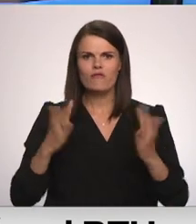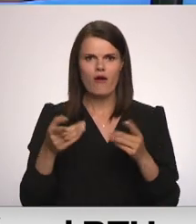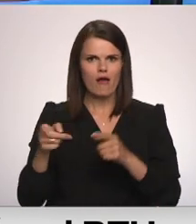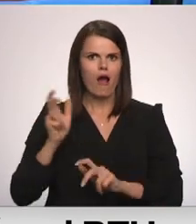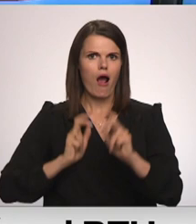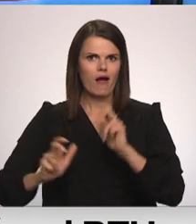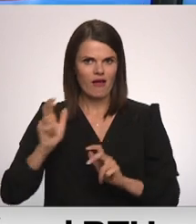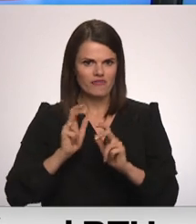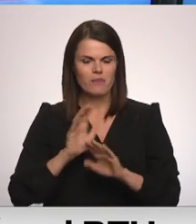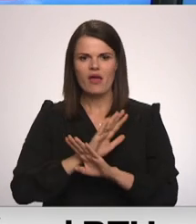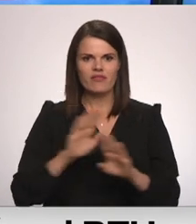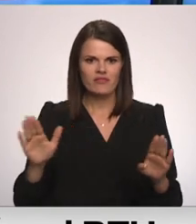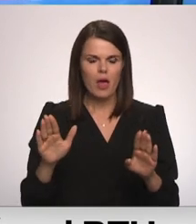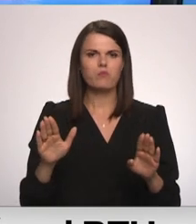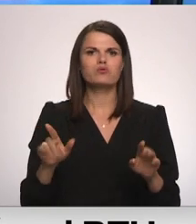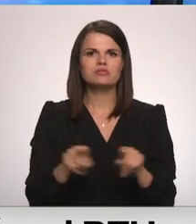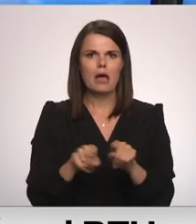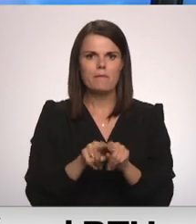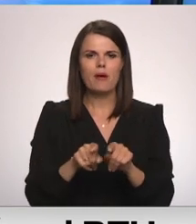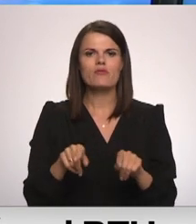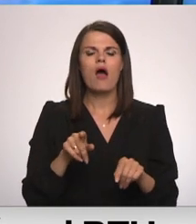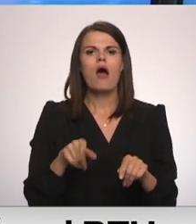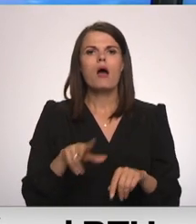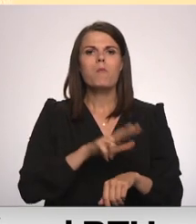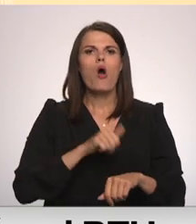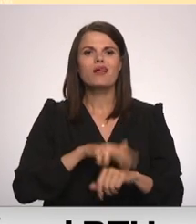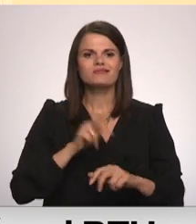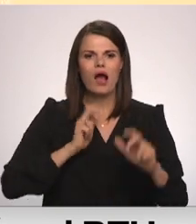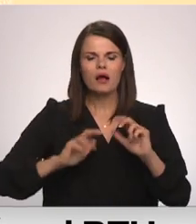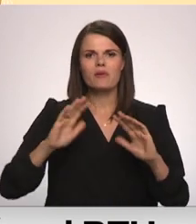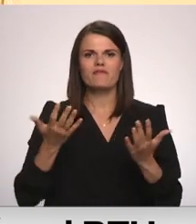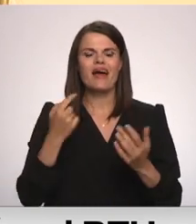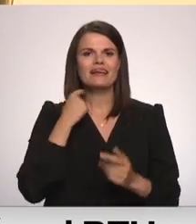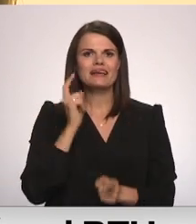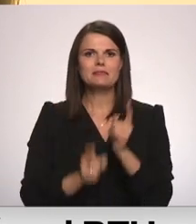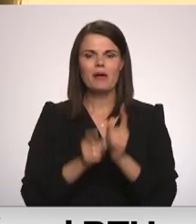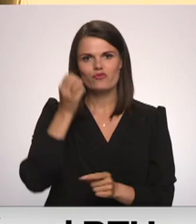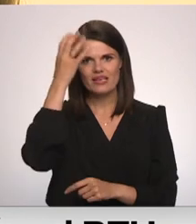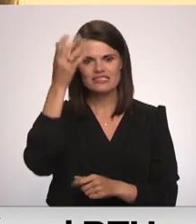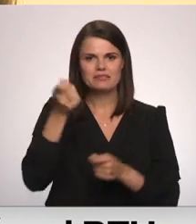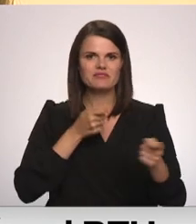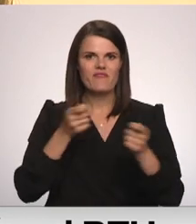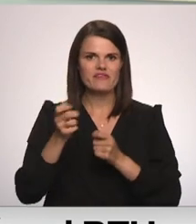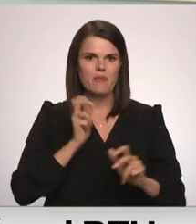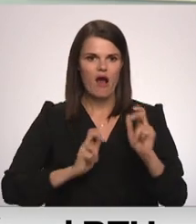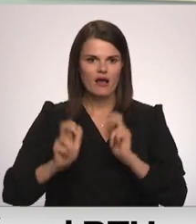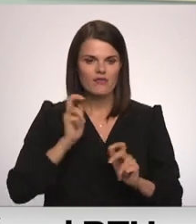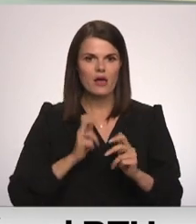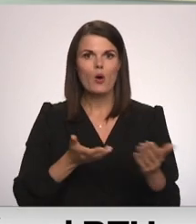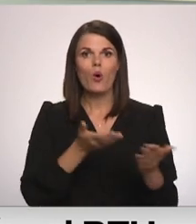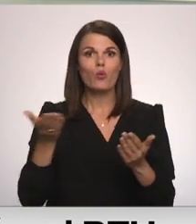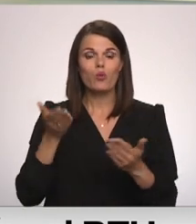akadēmiju nepiemeklēs tāds pats liktenis kā policijas akadēmiju vai Rīgas pedagoģijas un izglītības vadības akadēmiju,